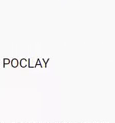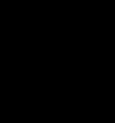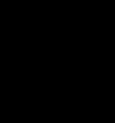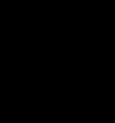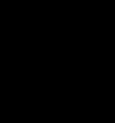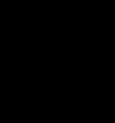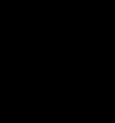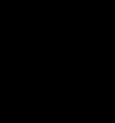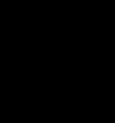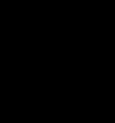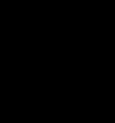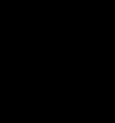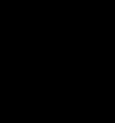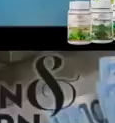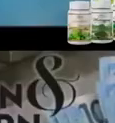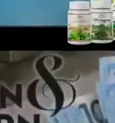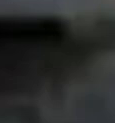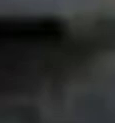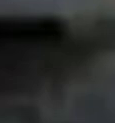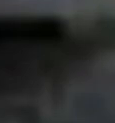itutor kita doon sa negosyo ko, right? Pakinggan po natin siya.